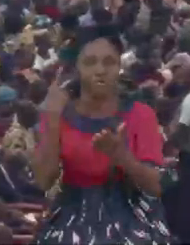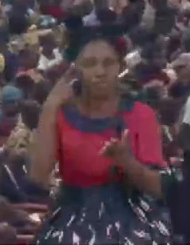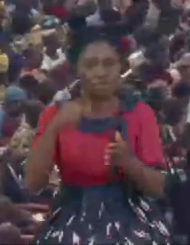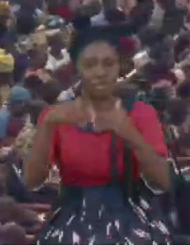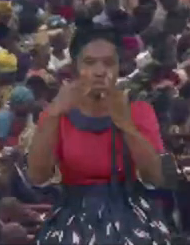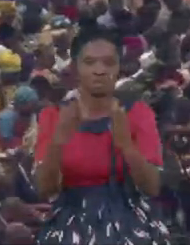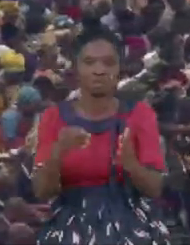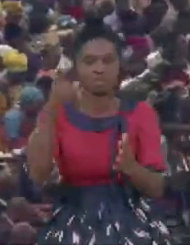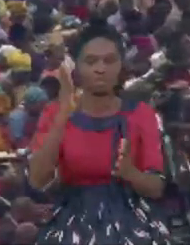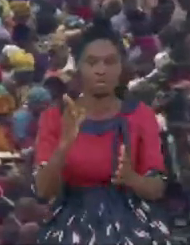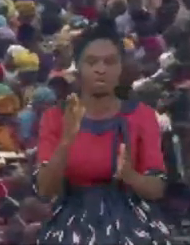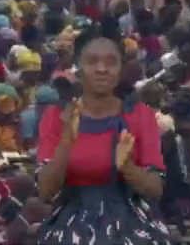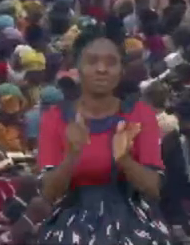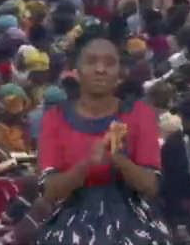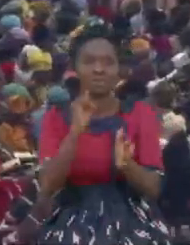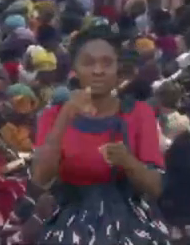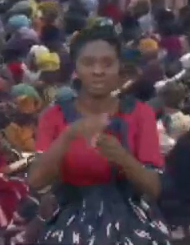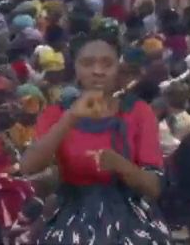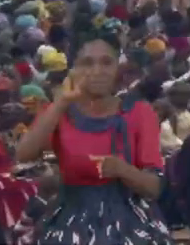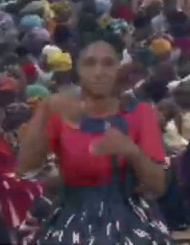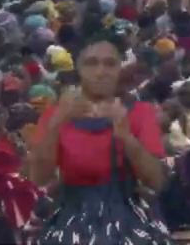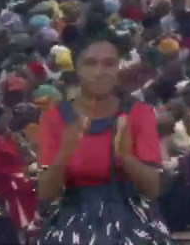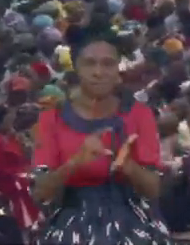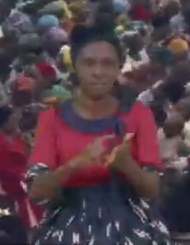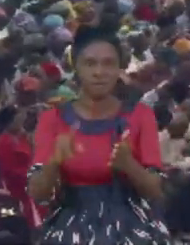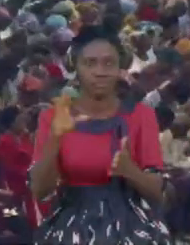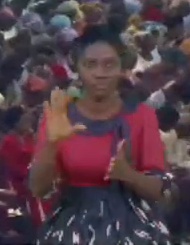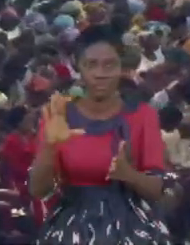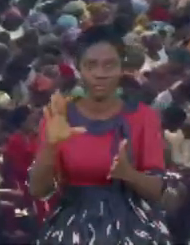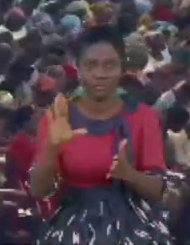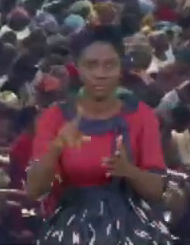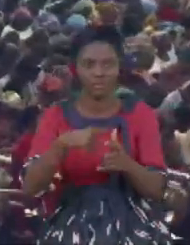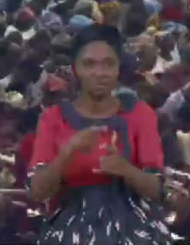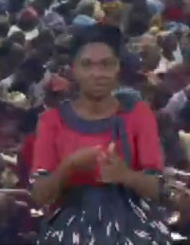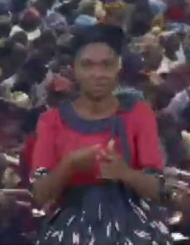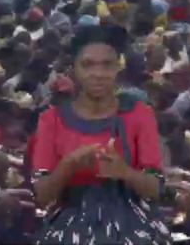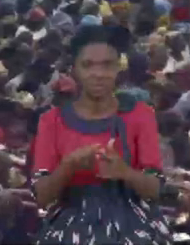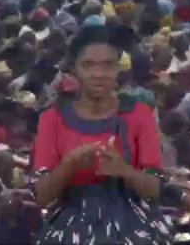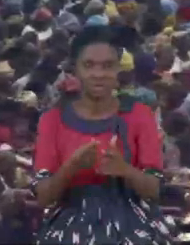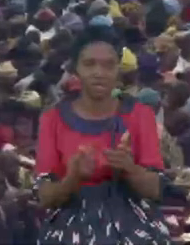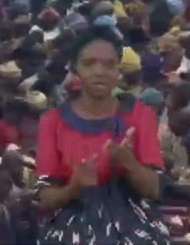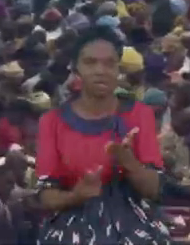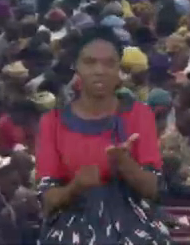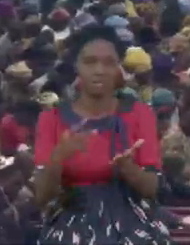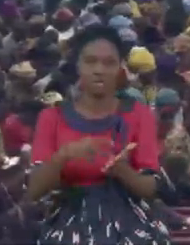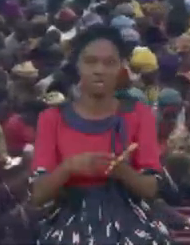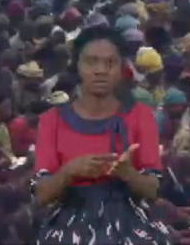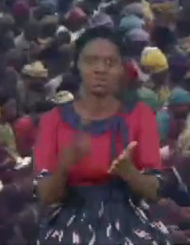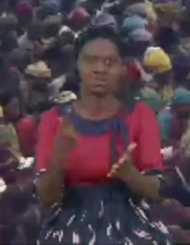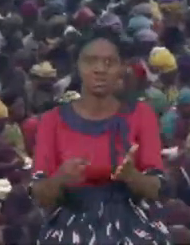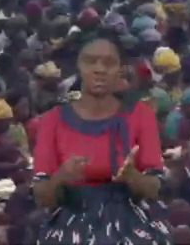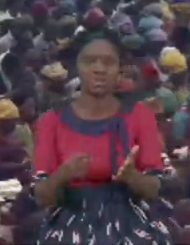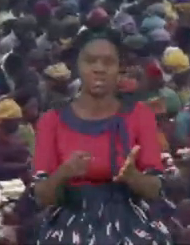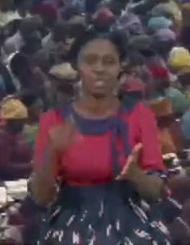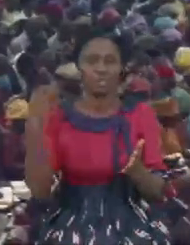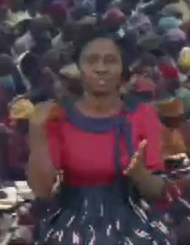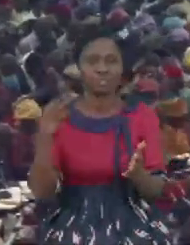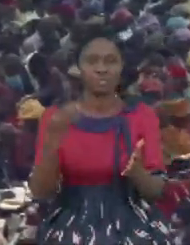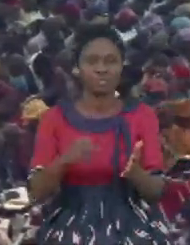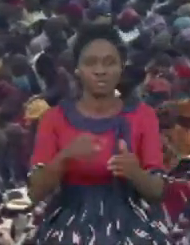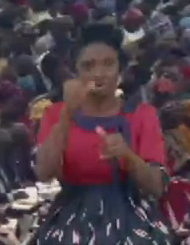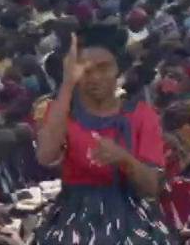à Jérusalem. Verset 5. Les chefs de famille de Juda et